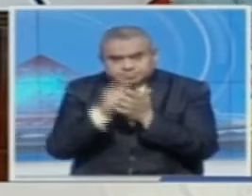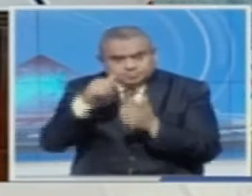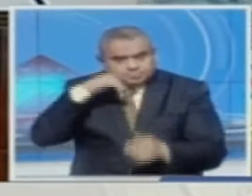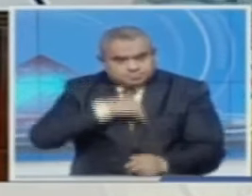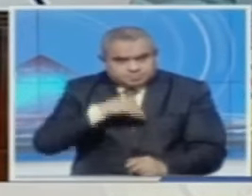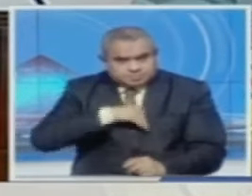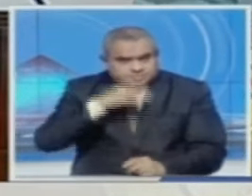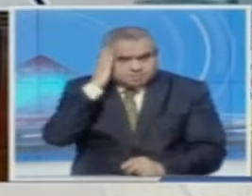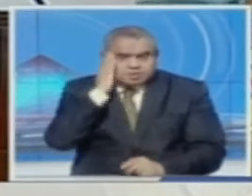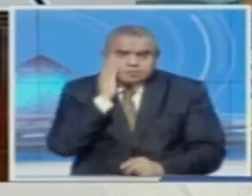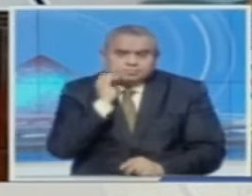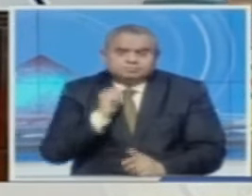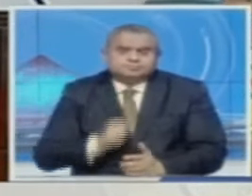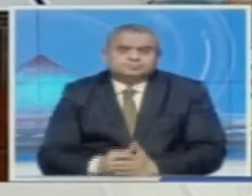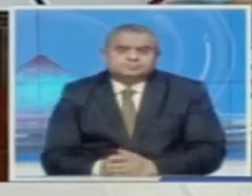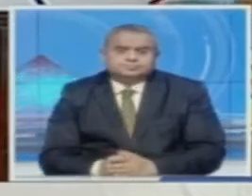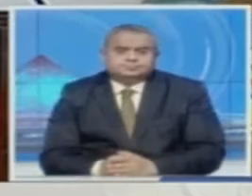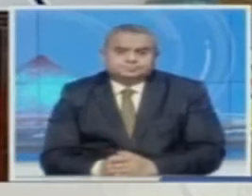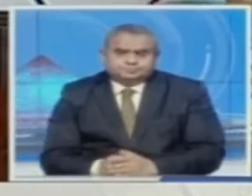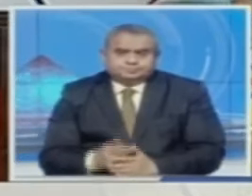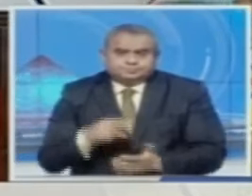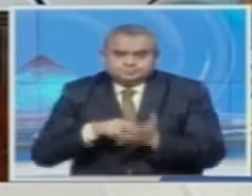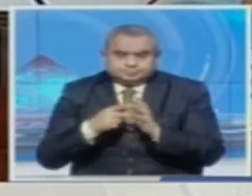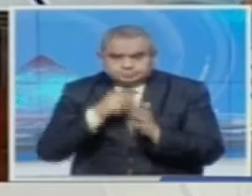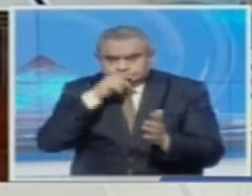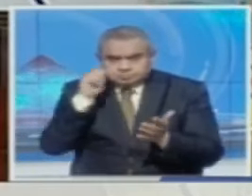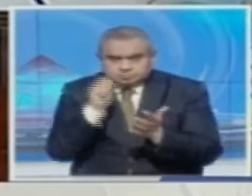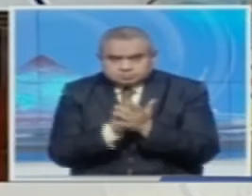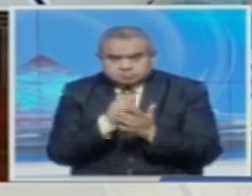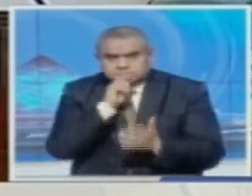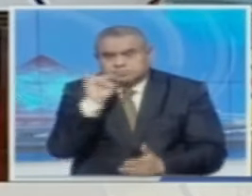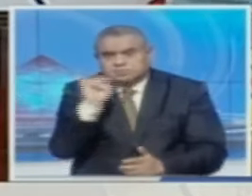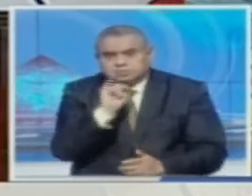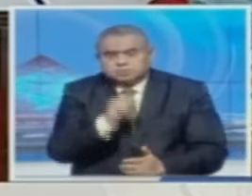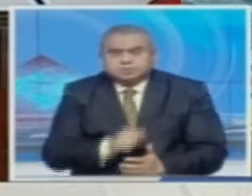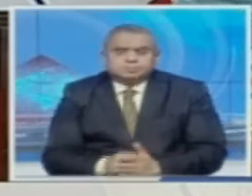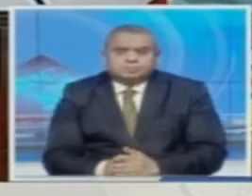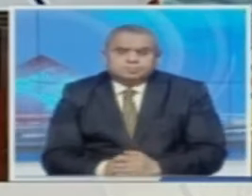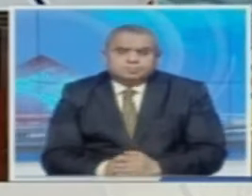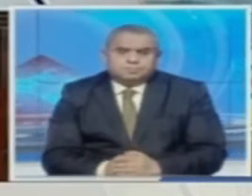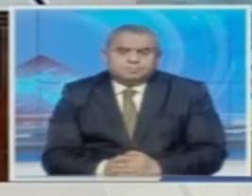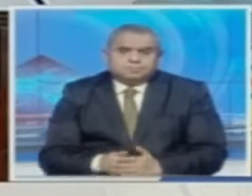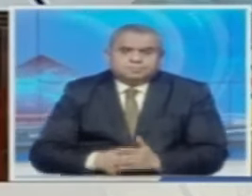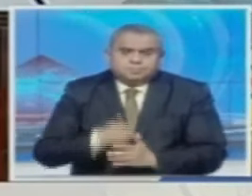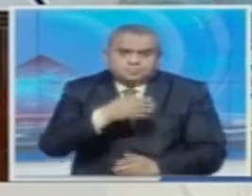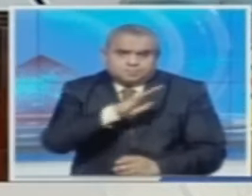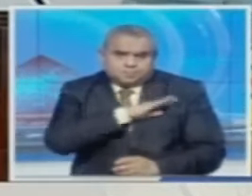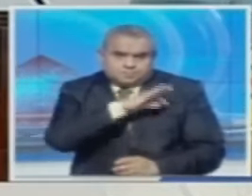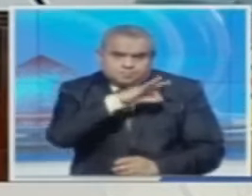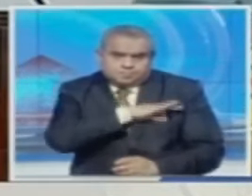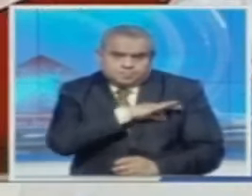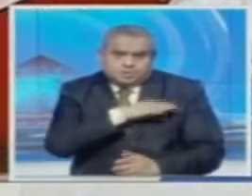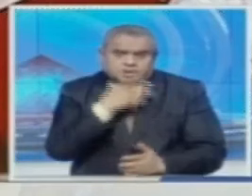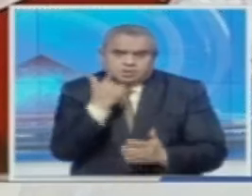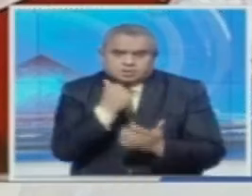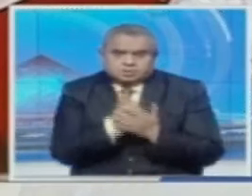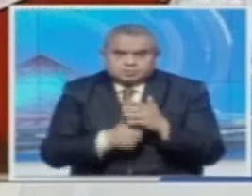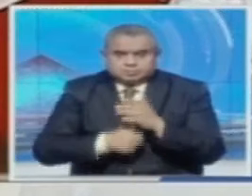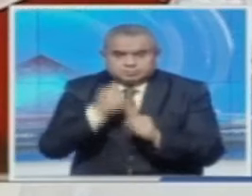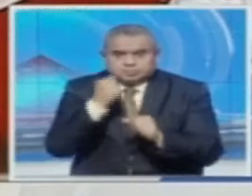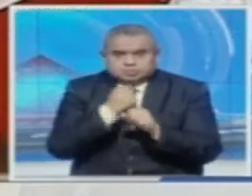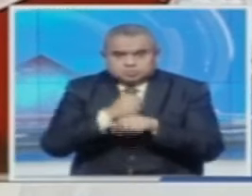علينا أن نؤكد على أن مصلحتنا نحن الاثنين أن نطلب من